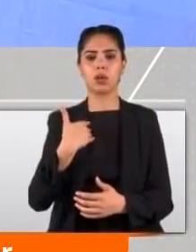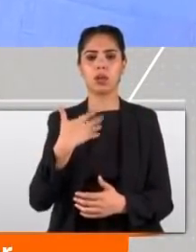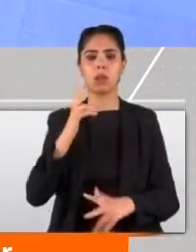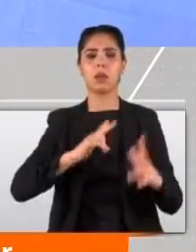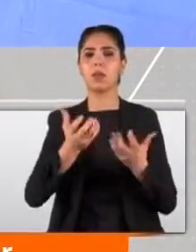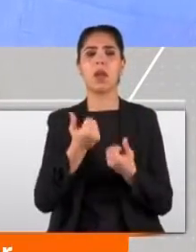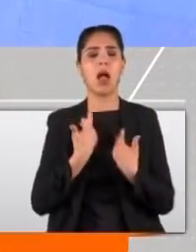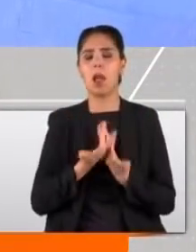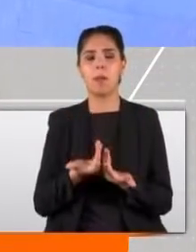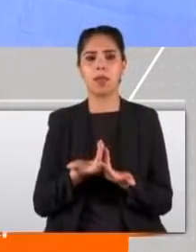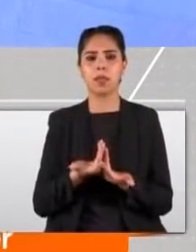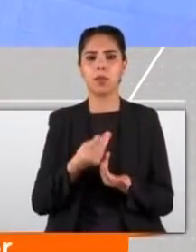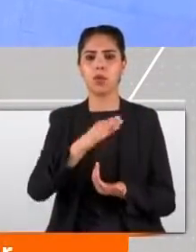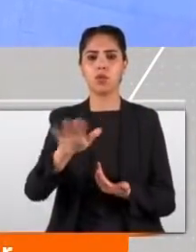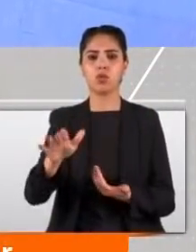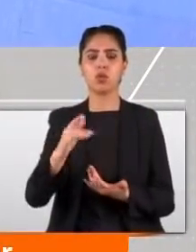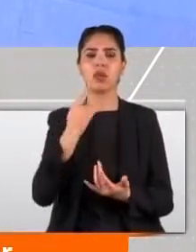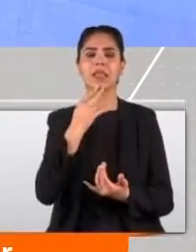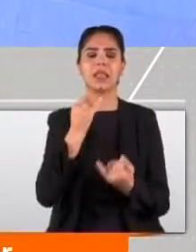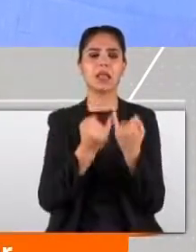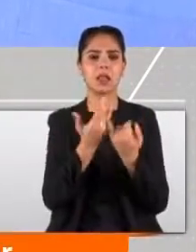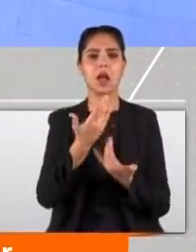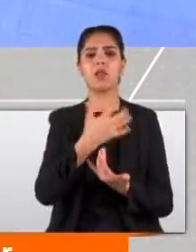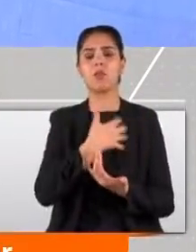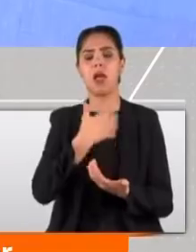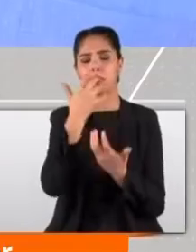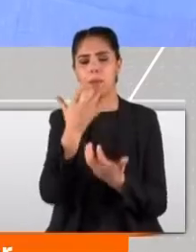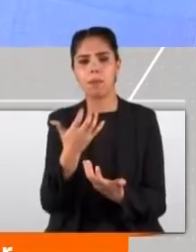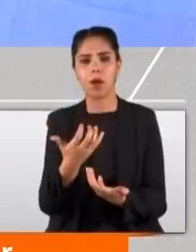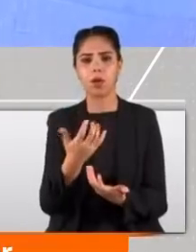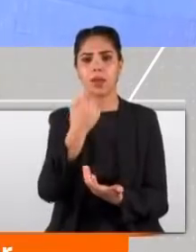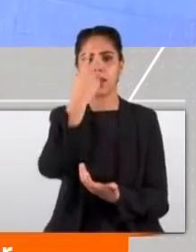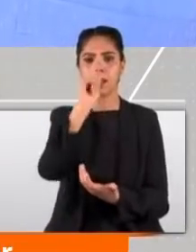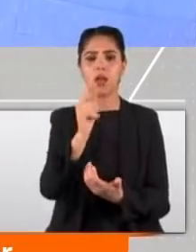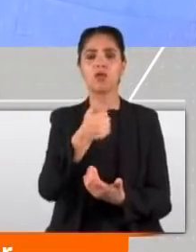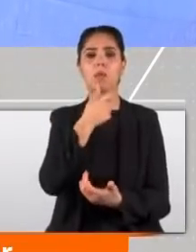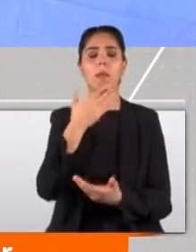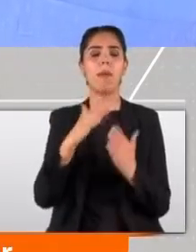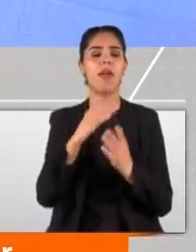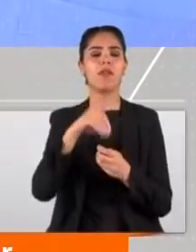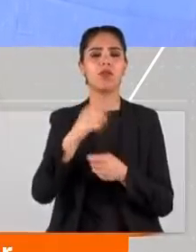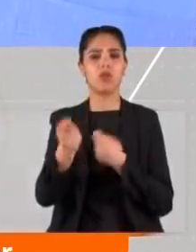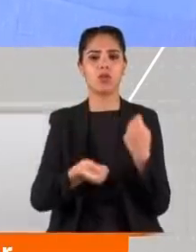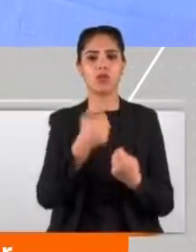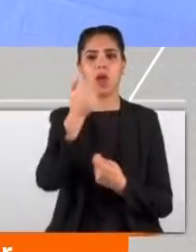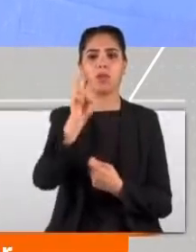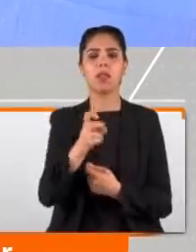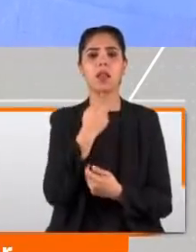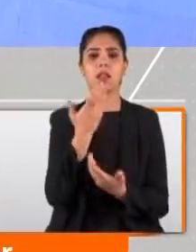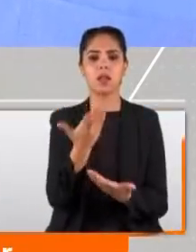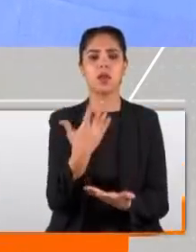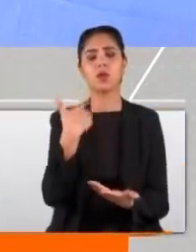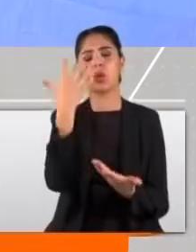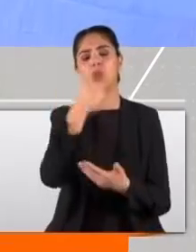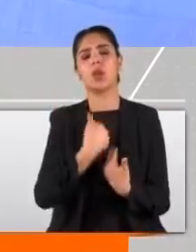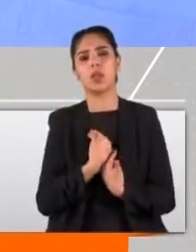bile alamadım. Çocuklarıma kız kardeşim Şengül de, annem Elmas bakıyor. Sadece evde babam çalışıyor. Geldi 68 yaşına.